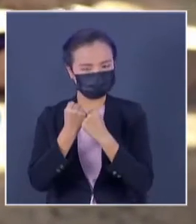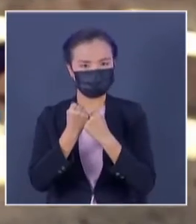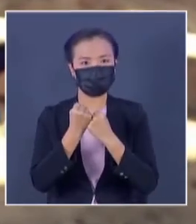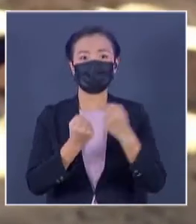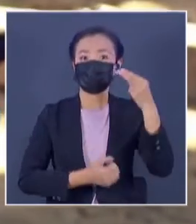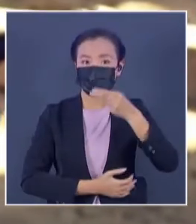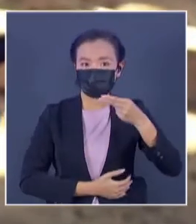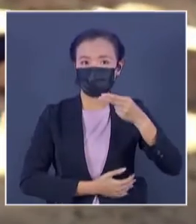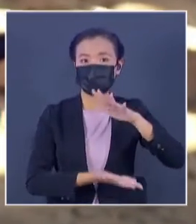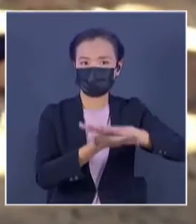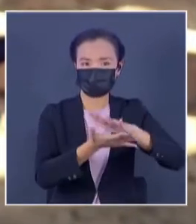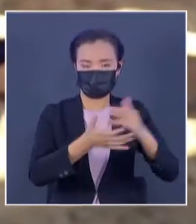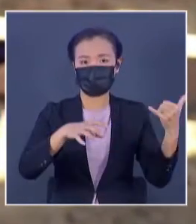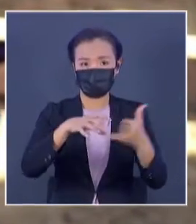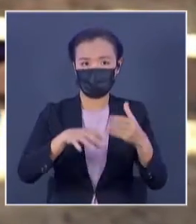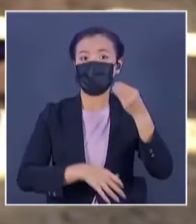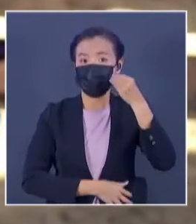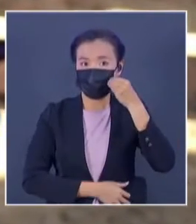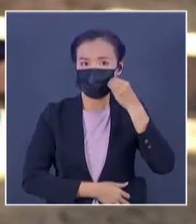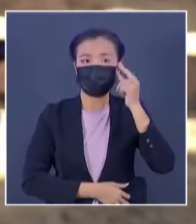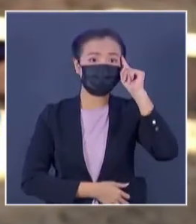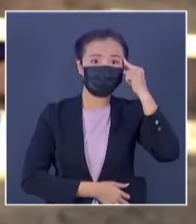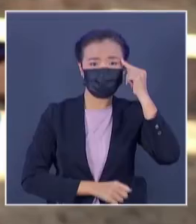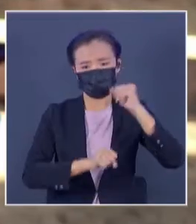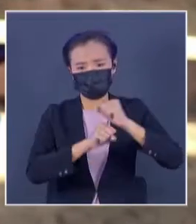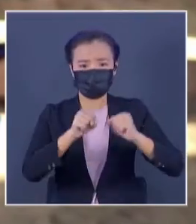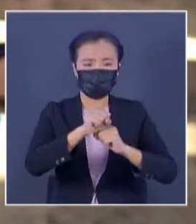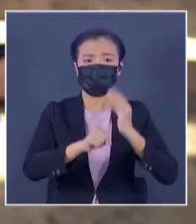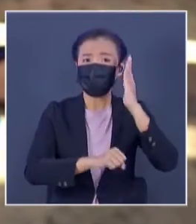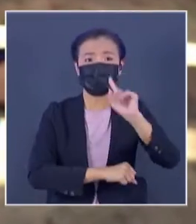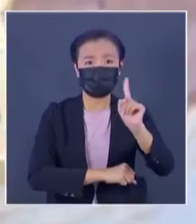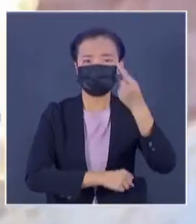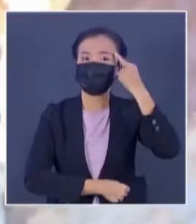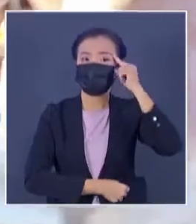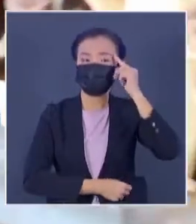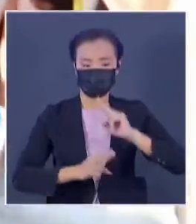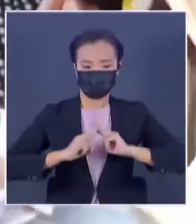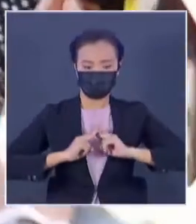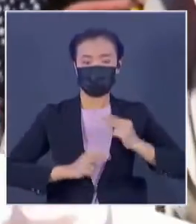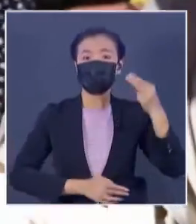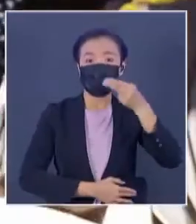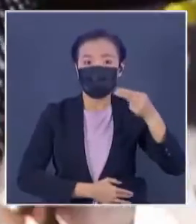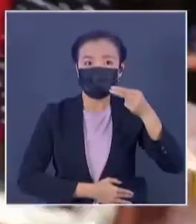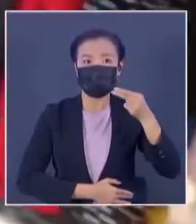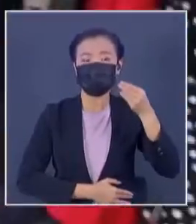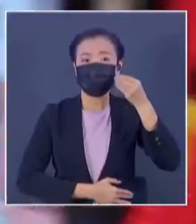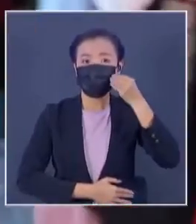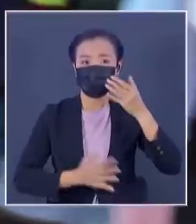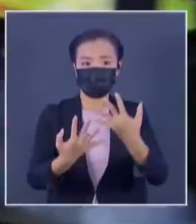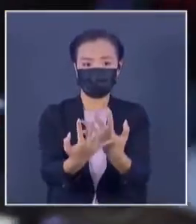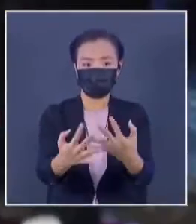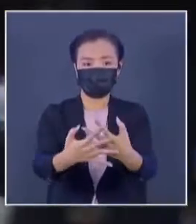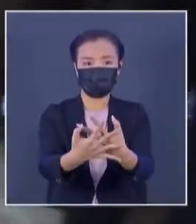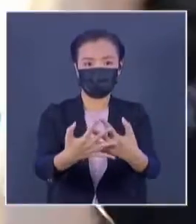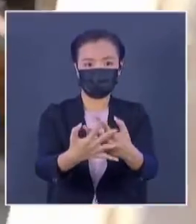หลานก็ได้ไปโรงเรียนส่วนบ้านเนี่ยก็ยังไม่รู้ว่าจะสร้างได้วันไหนตอนนี้ตนเองกับหลานได้ทำที่พักในคอกวัวค